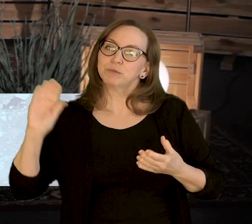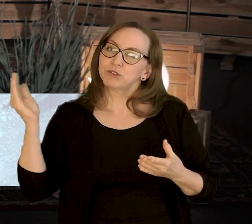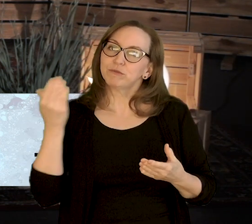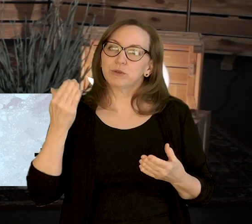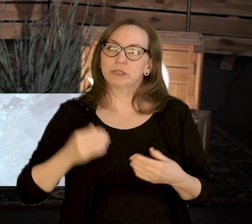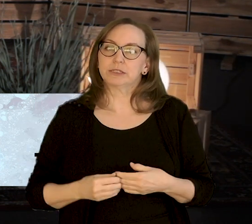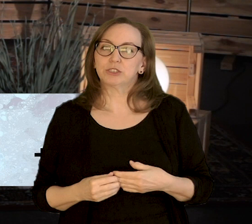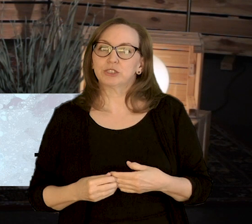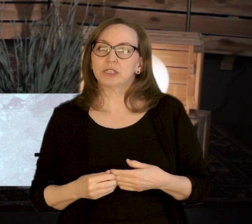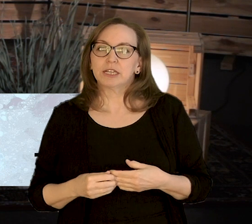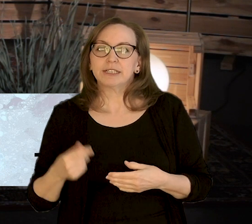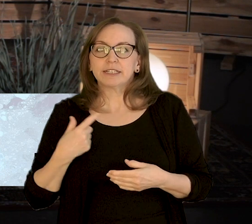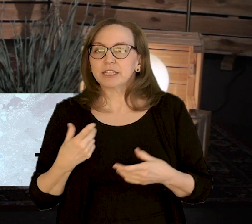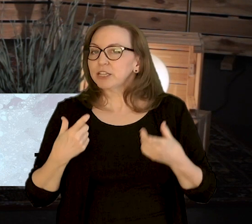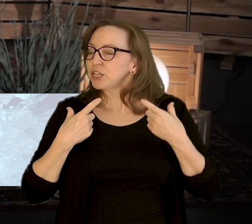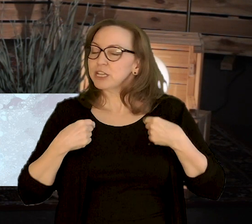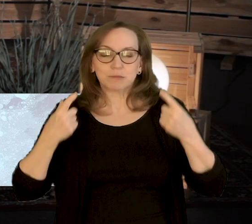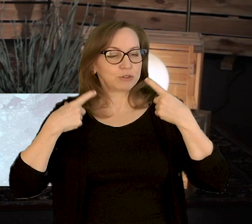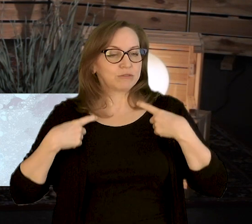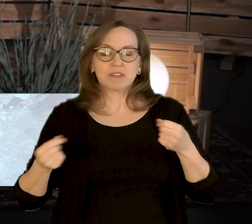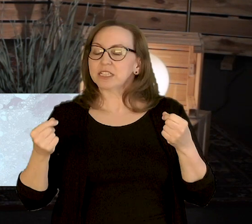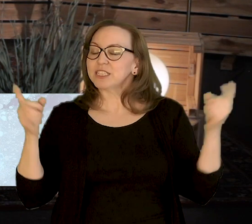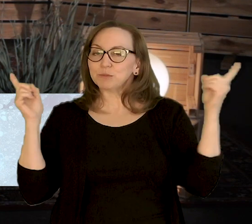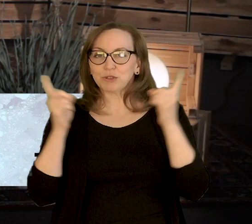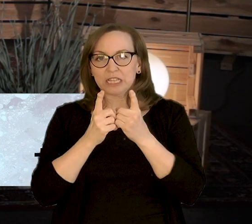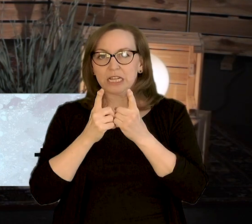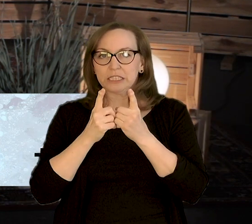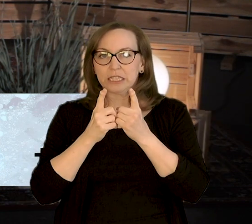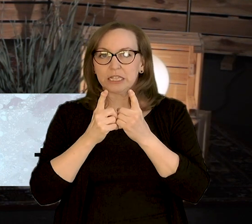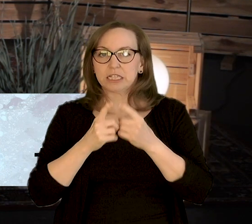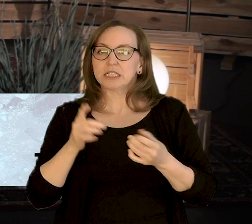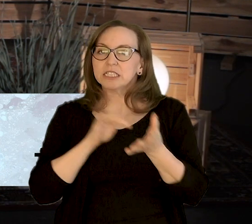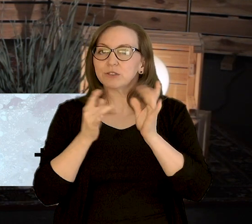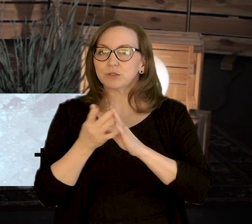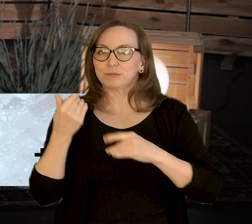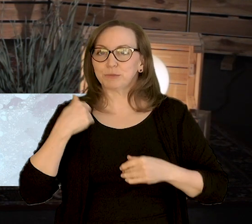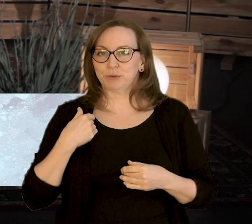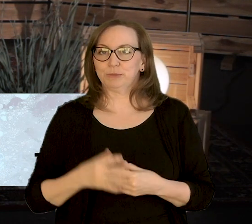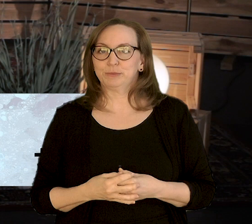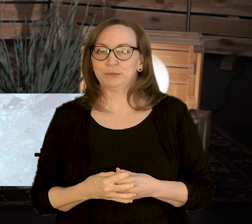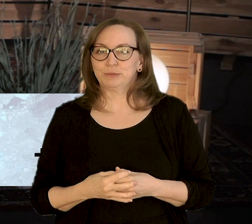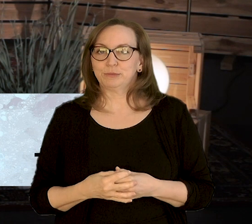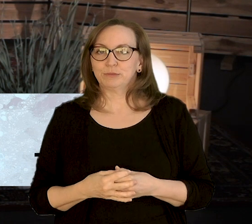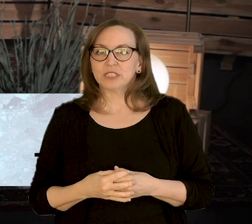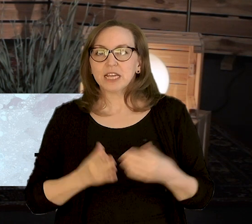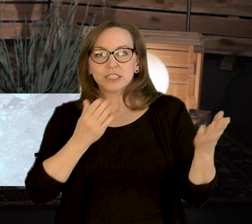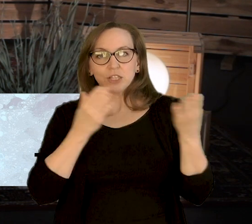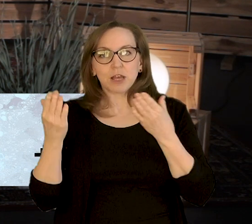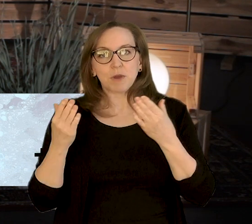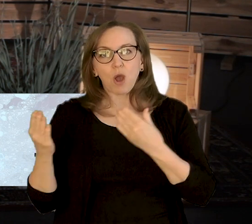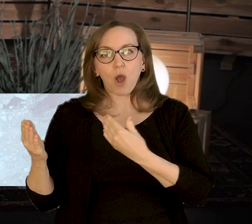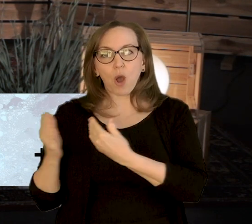pewne nietypowe i niespodziewane spotkanie z Jezusem. Czytamy, że obok